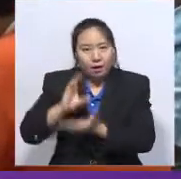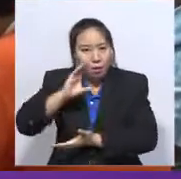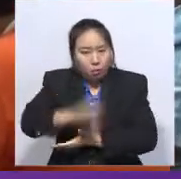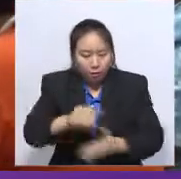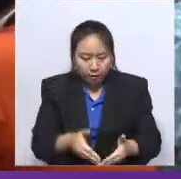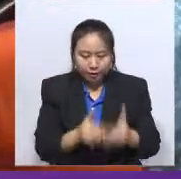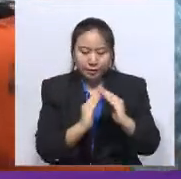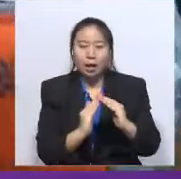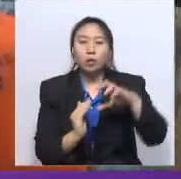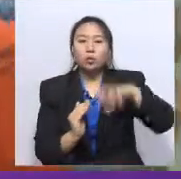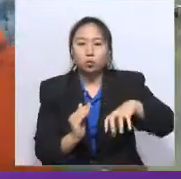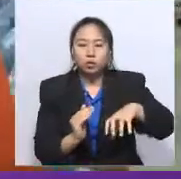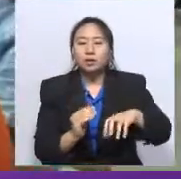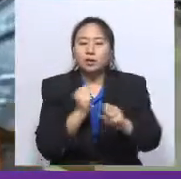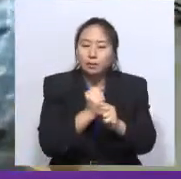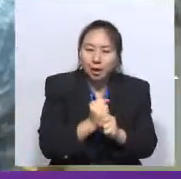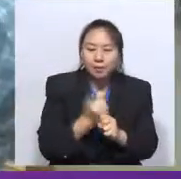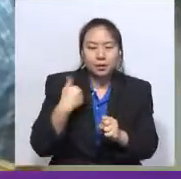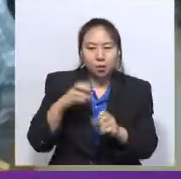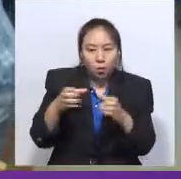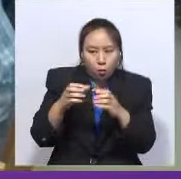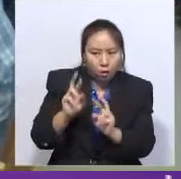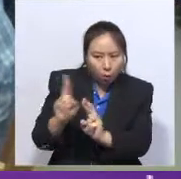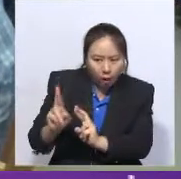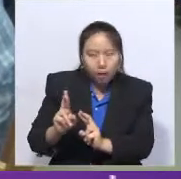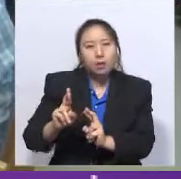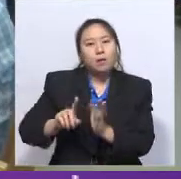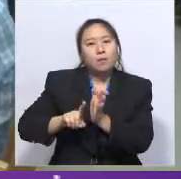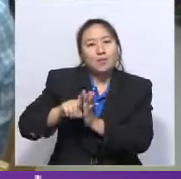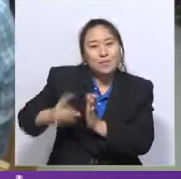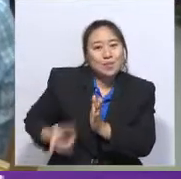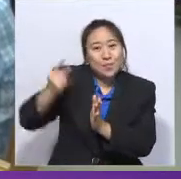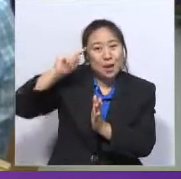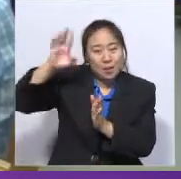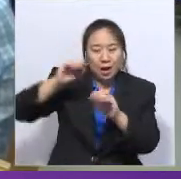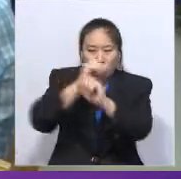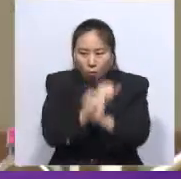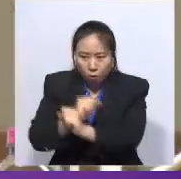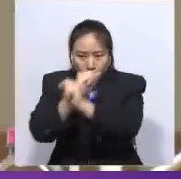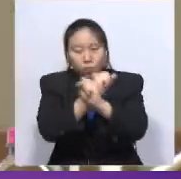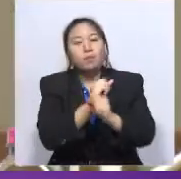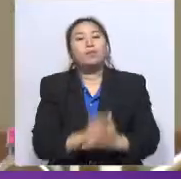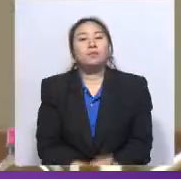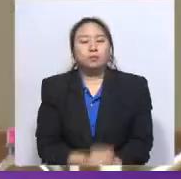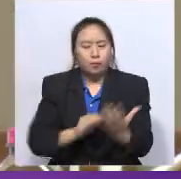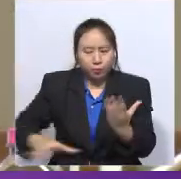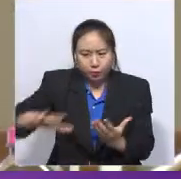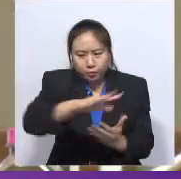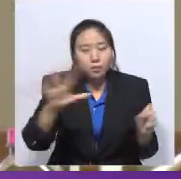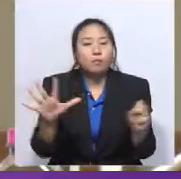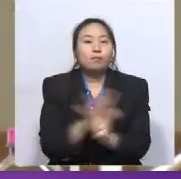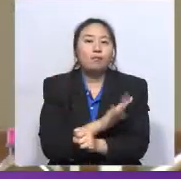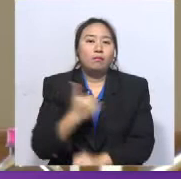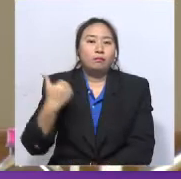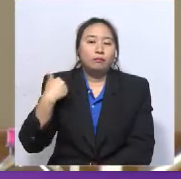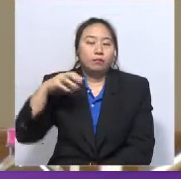ศูนย์อำนวยการเฉพาะกิจรวมไปถึงเครือข่ายเฝ้าระวังและควบคุมโรคพิษสุนัขบ้าให้ครอบคลุมในทุกพื้นที่นะครับตลอดจนนะครับมีการ